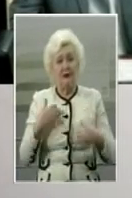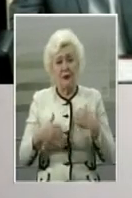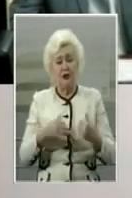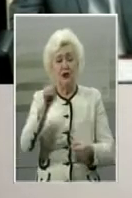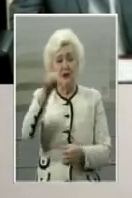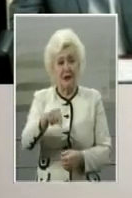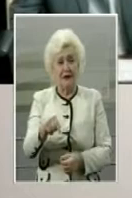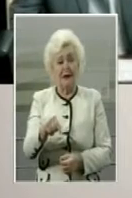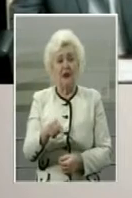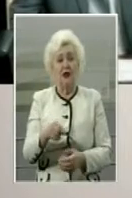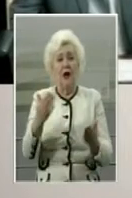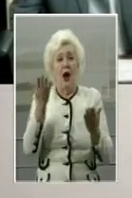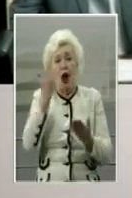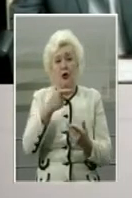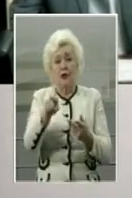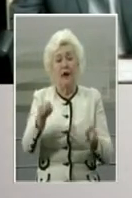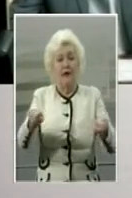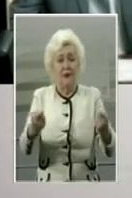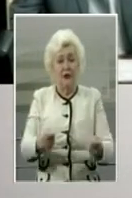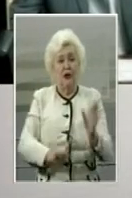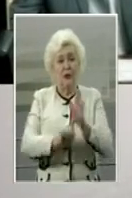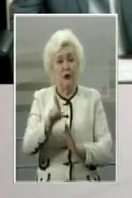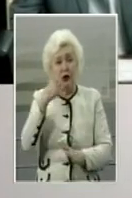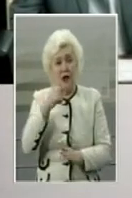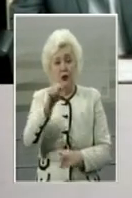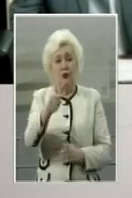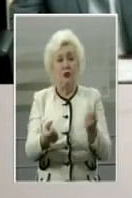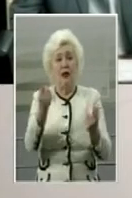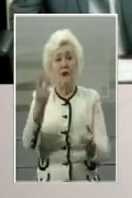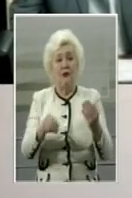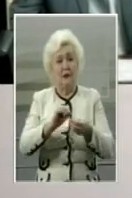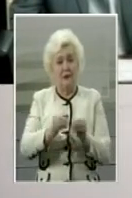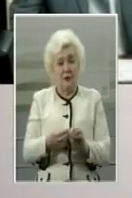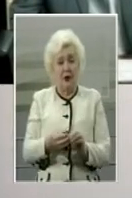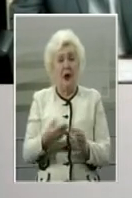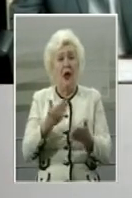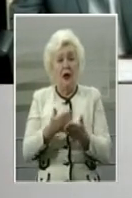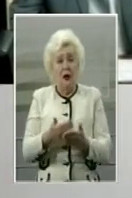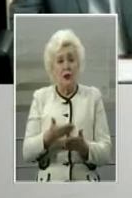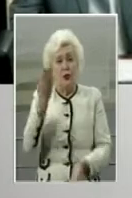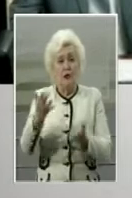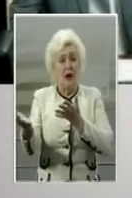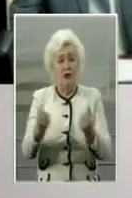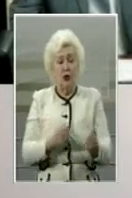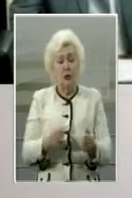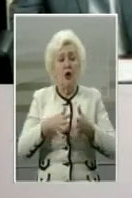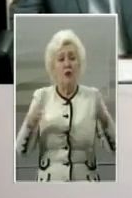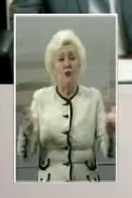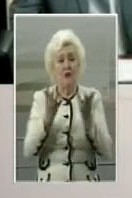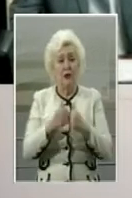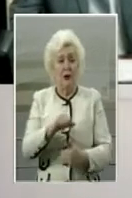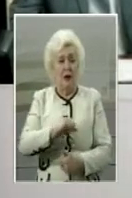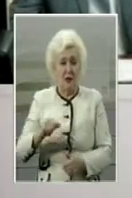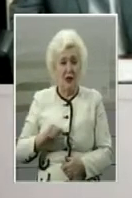цим. Коли їх вже відключили, вони почали говорити, що у них виникла проблема. Тобто, якщо брати по великому рахунку, вони